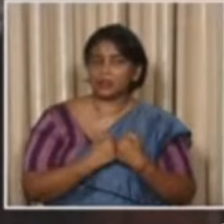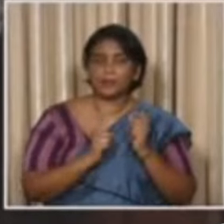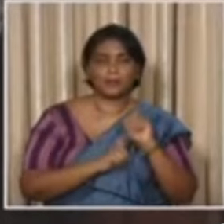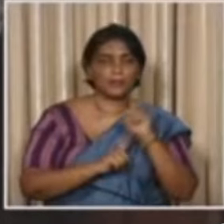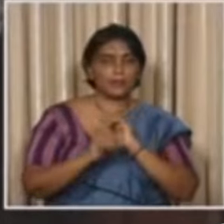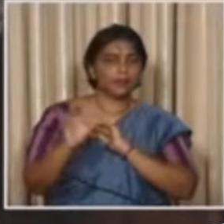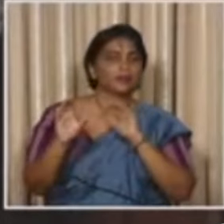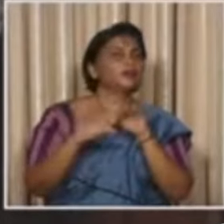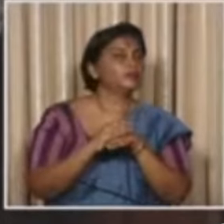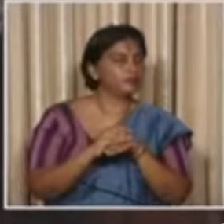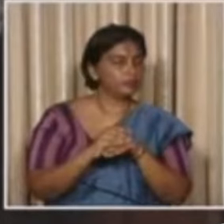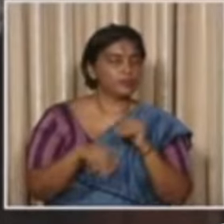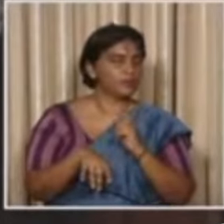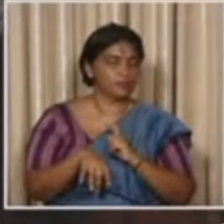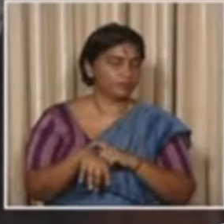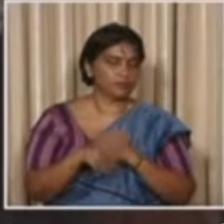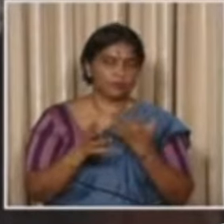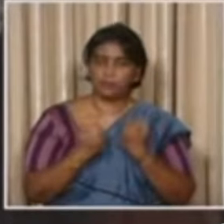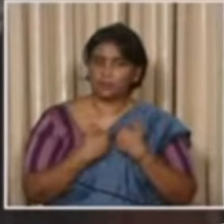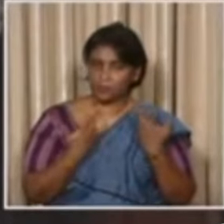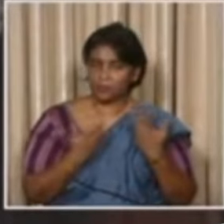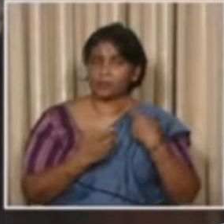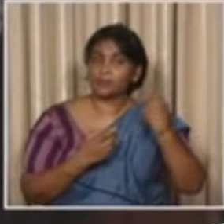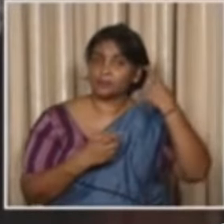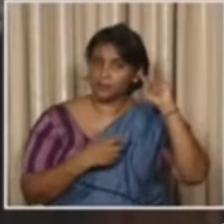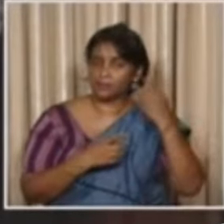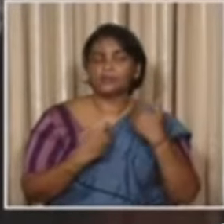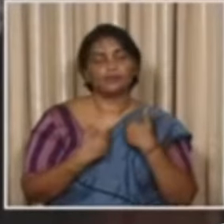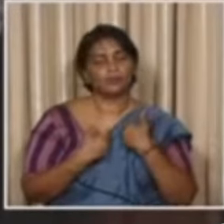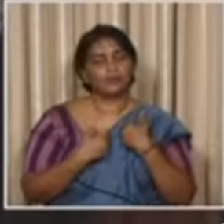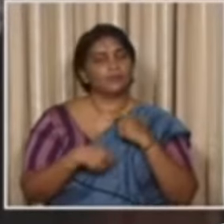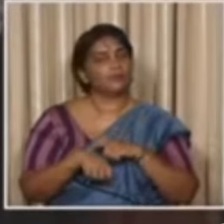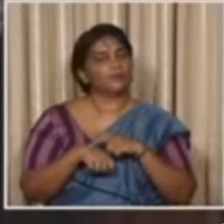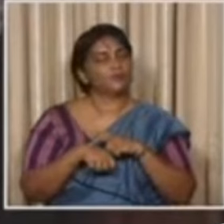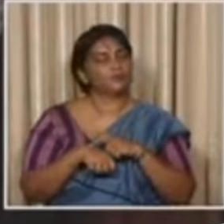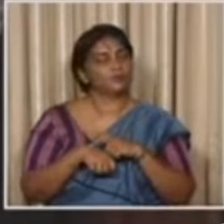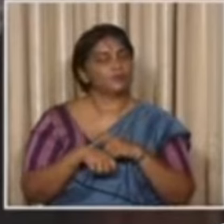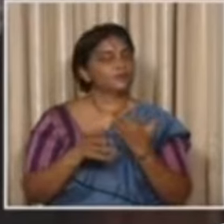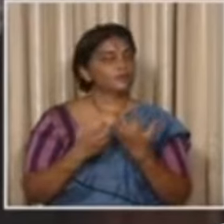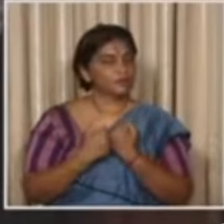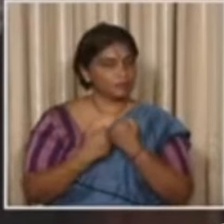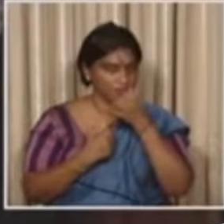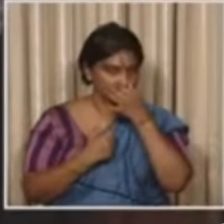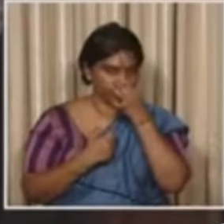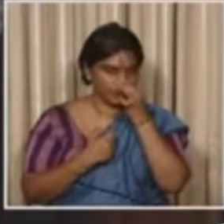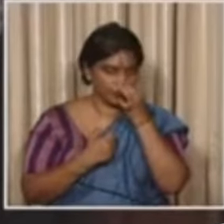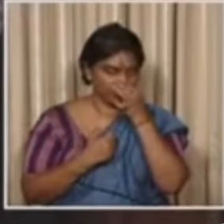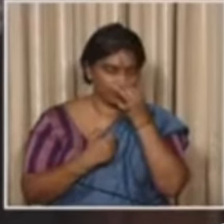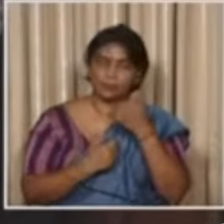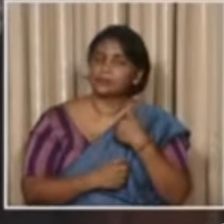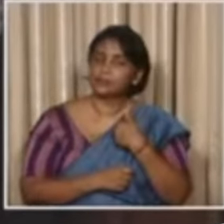පාර්ලිමේන්තු නියෝජනය කිරීමට අවස්ථාව ලැබුණේ නැහැ. ඊයේ තමයි මට ඒ අවස්ථාව හිමි වුණේ.